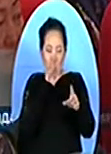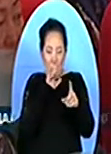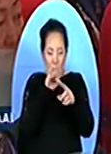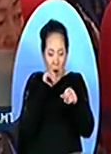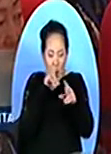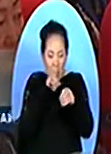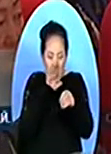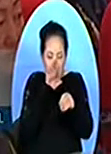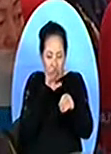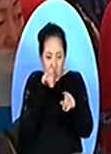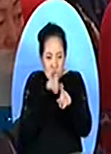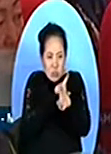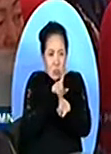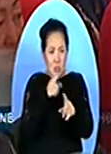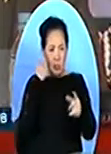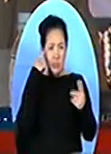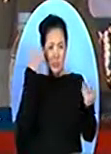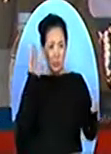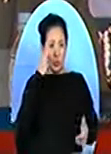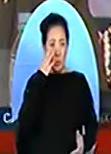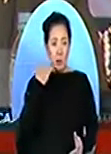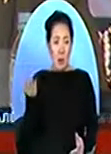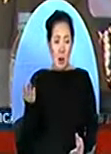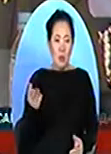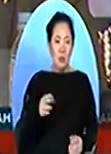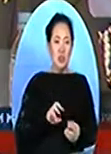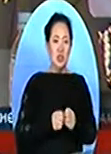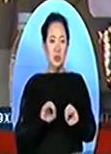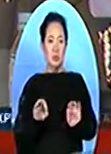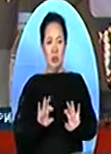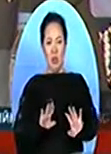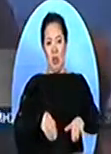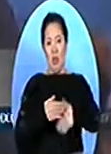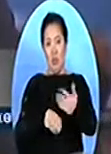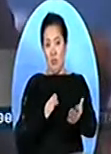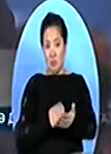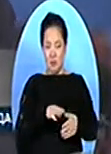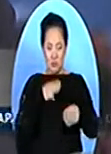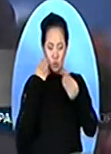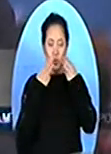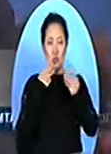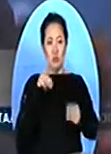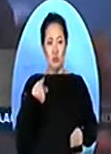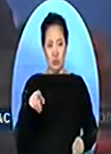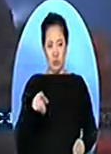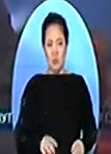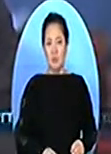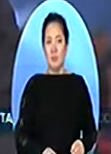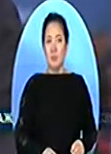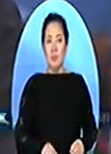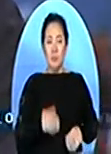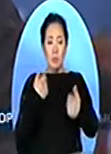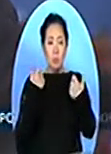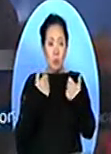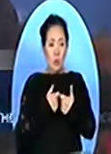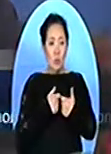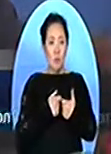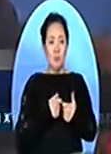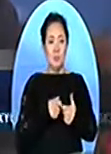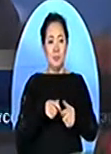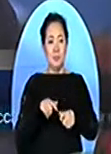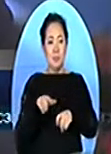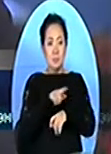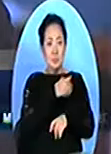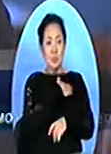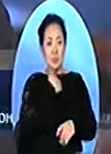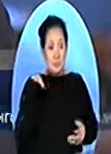заагаагүй учраас хэрэгжилгүй өнөөдрийг хүрсэнд шүүмжлэлтэй хандж байсан юм а. Тэр хэрэгжүүлэгч агентлагууд, тохируулагч агентлагуудын дарга нарын